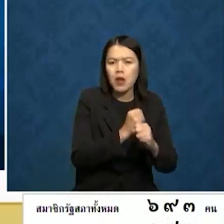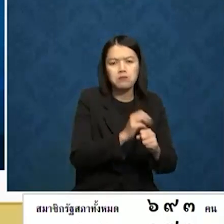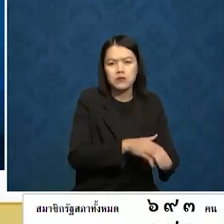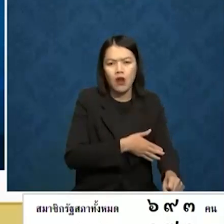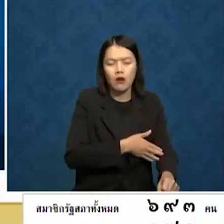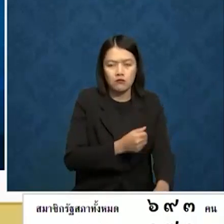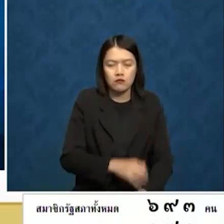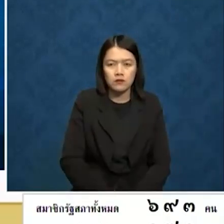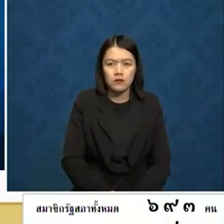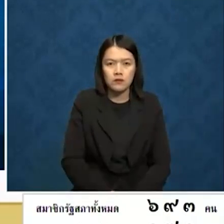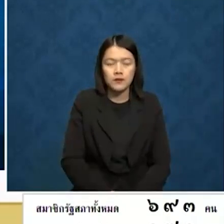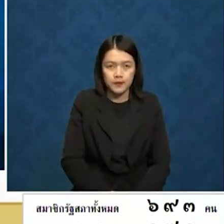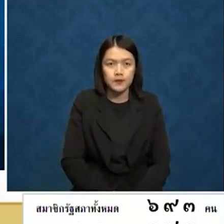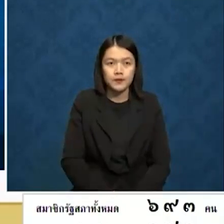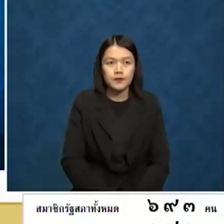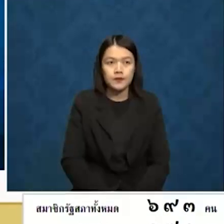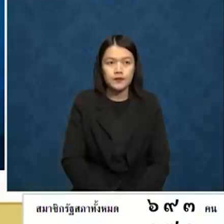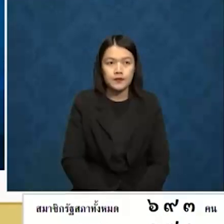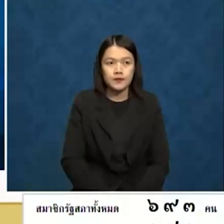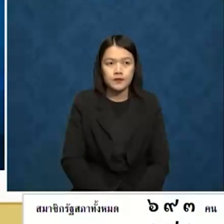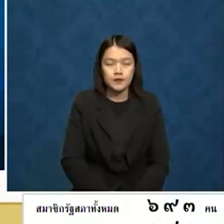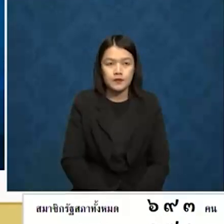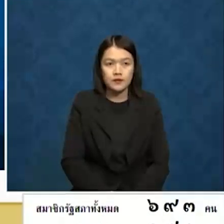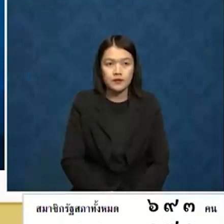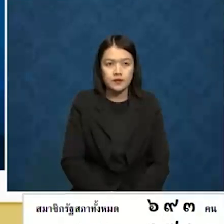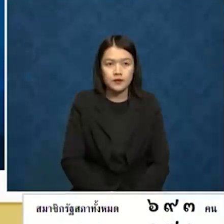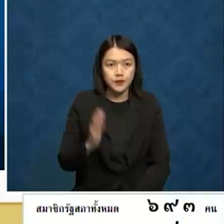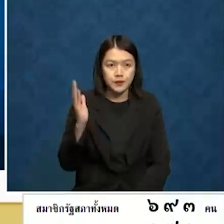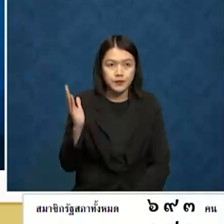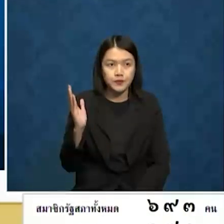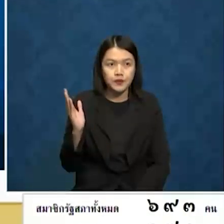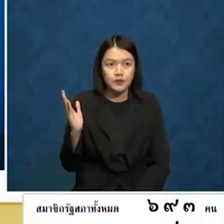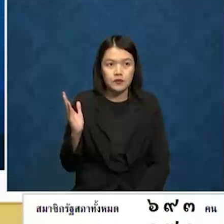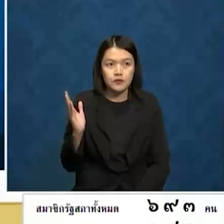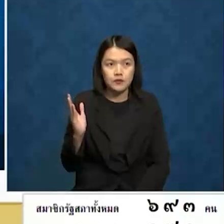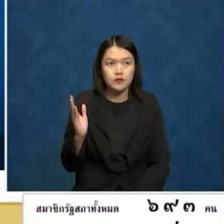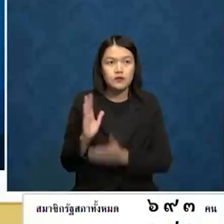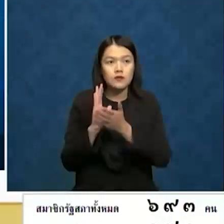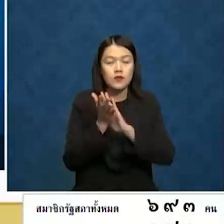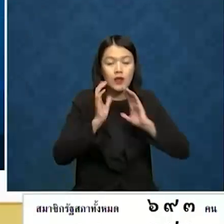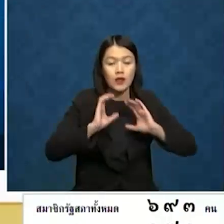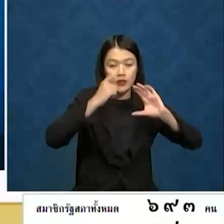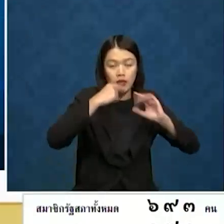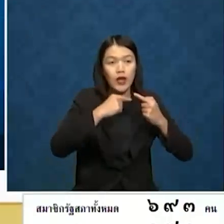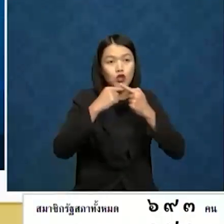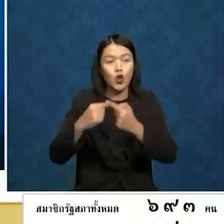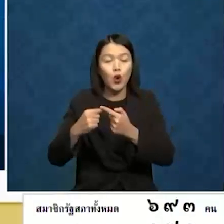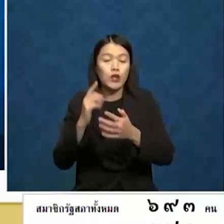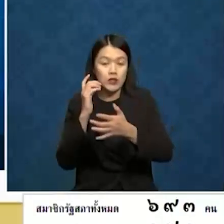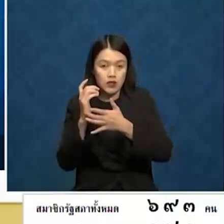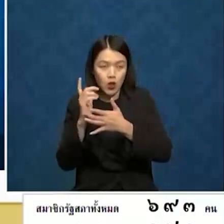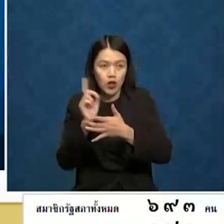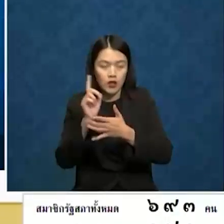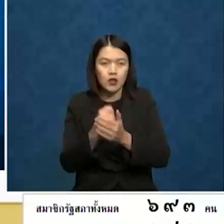ครับต่อไปนะครับอันนี้การเปลี่ยนผ่านราชการไทยไปสู่ดิจิตอลนั้นจะต้